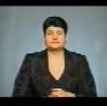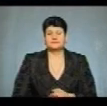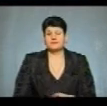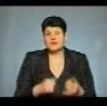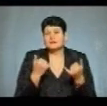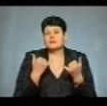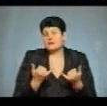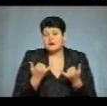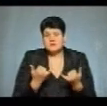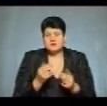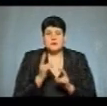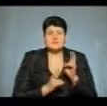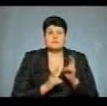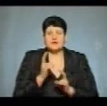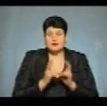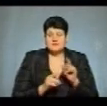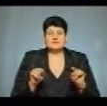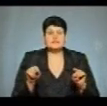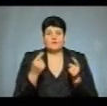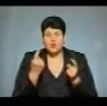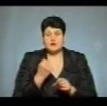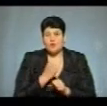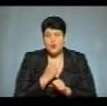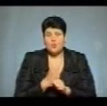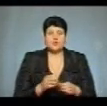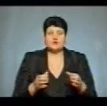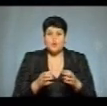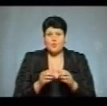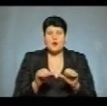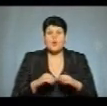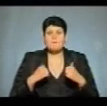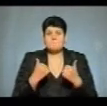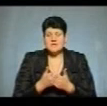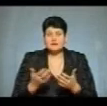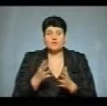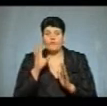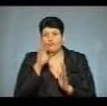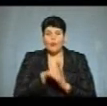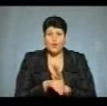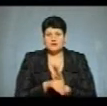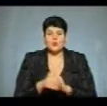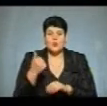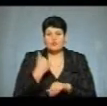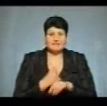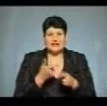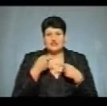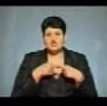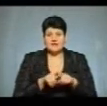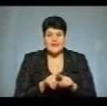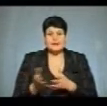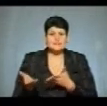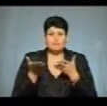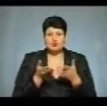Наразі на підприємстві створена робоча група, комісія, в яку входить і головний інженер, і запрошені